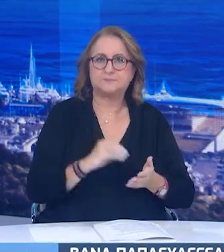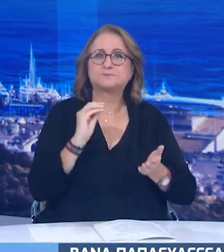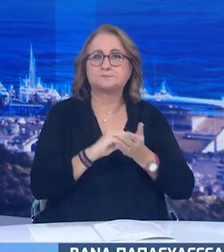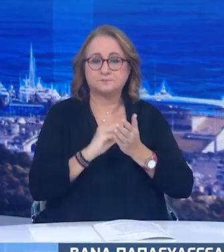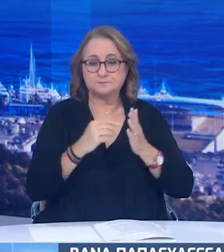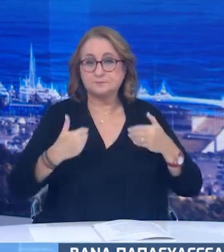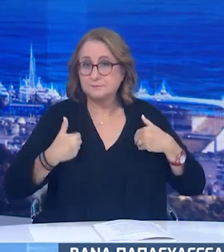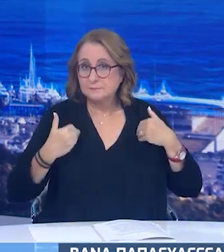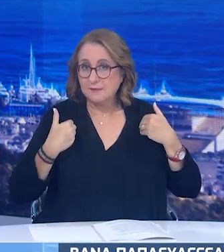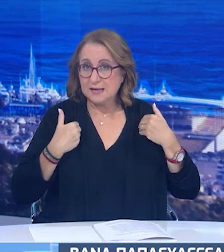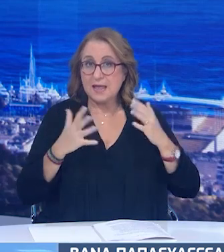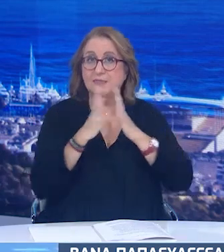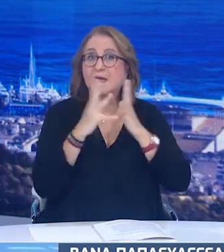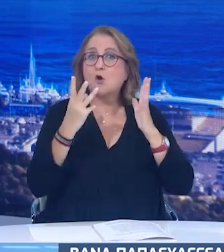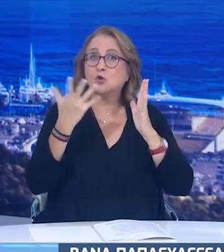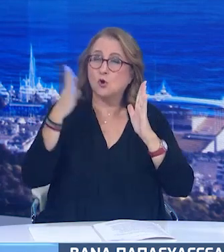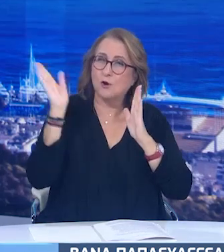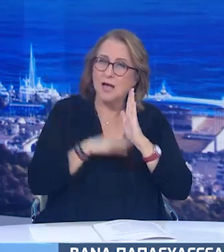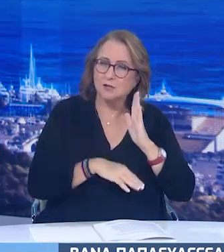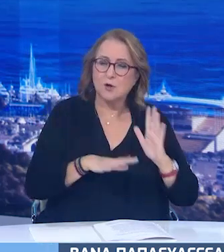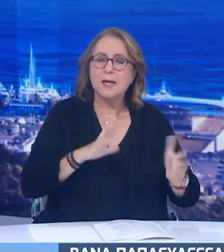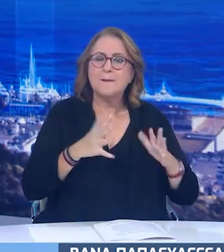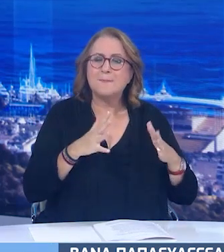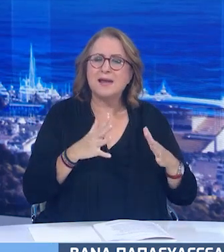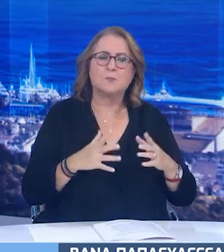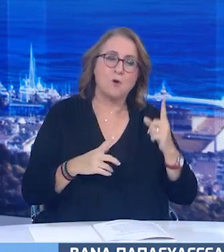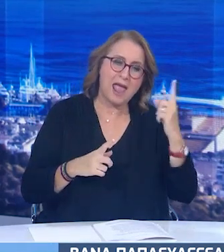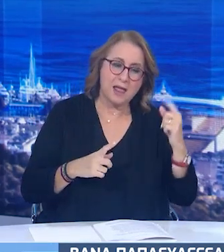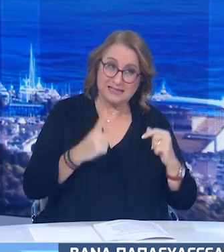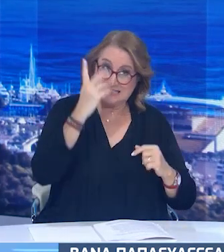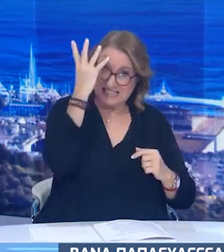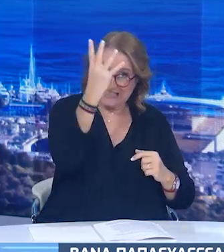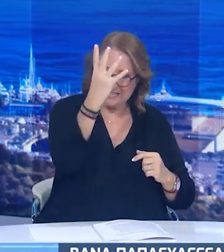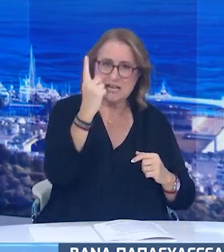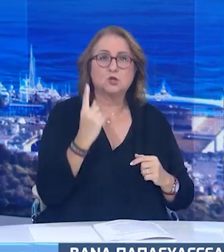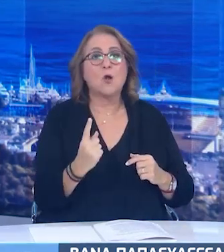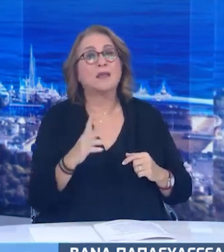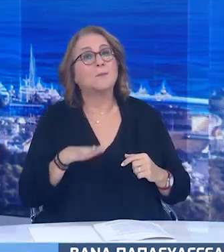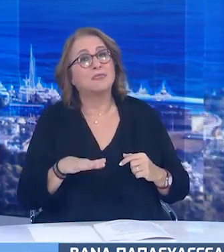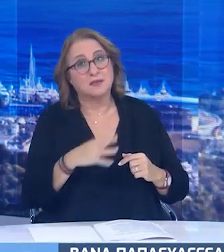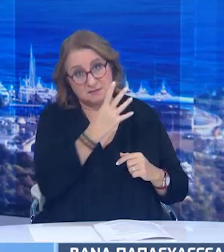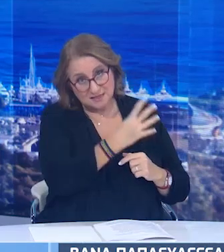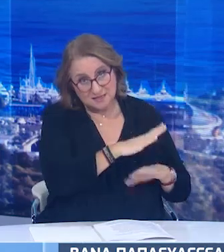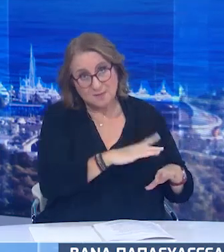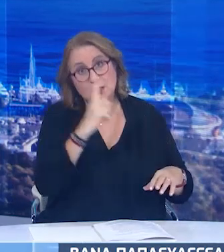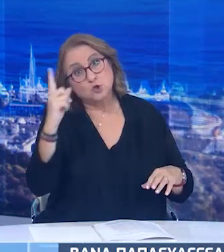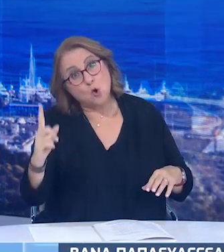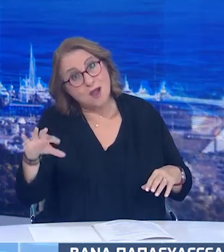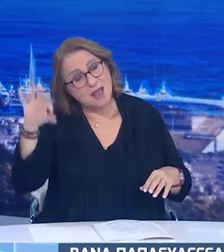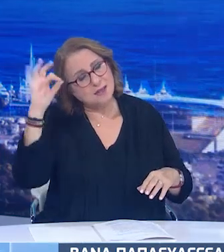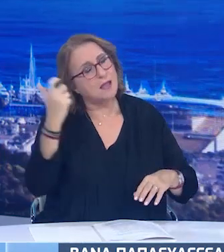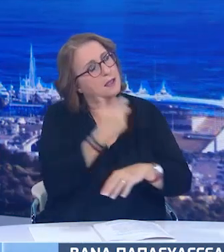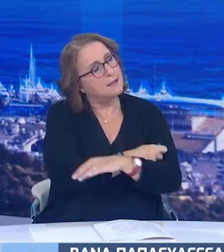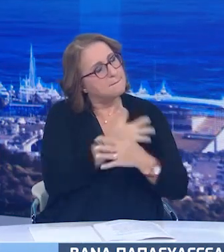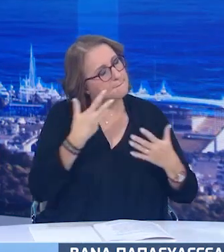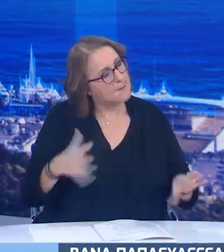δηλαδή ένα περίπου στα 4 παιδιά αυτής ηλικίας, έχει ήδη λάβει μία δόση εμβολίου. Σημειώνεται ότι όπως και στους ενήλικες,